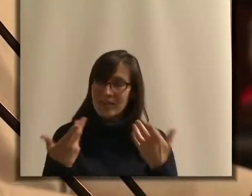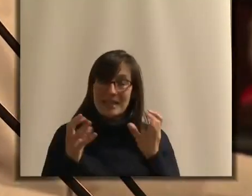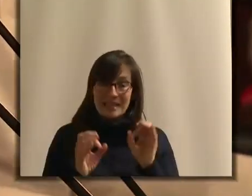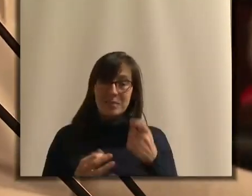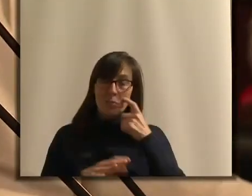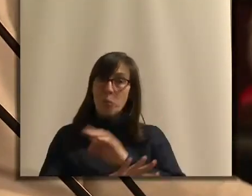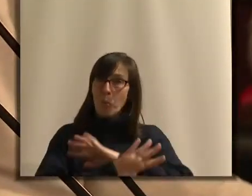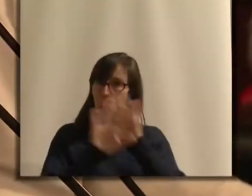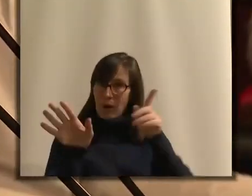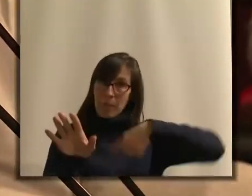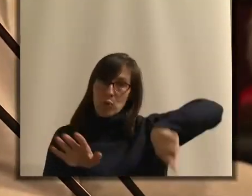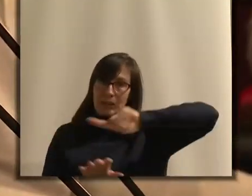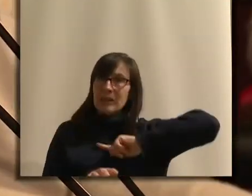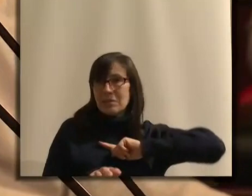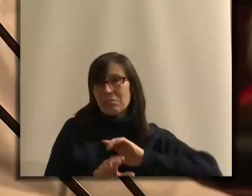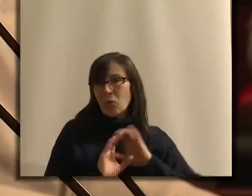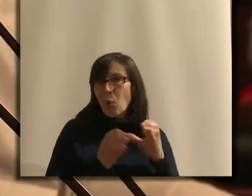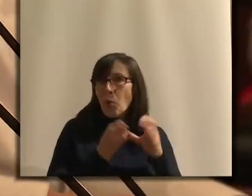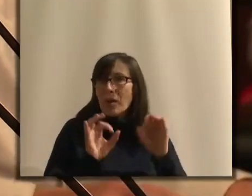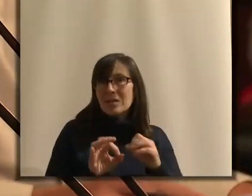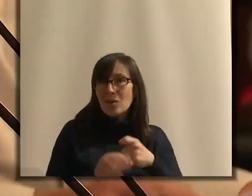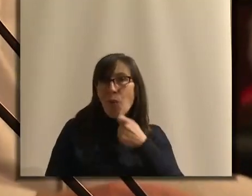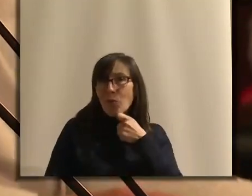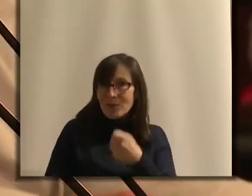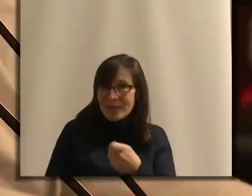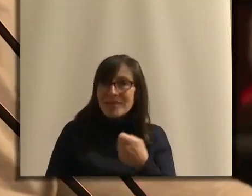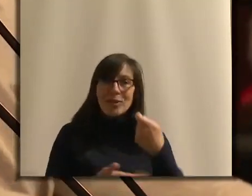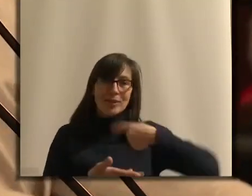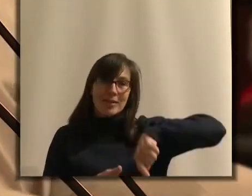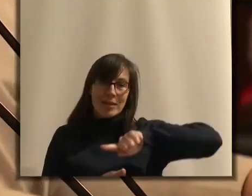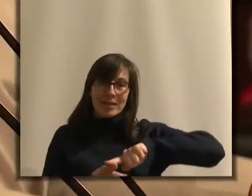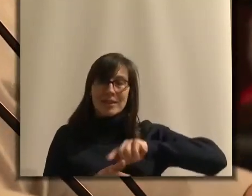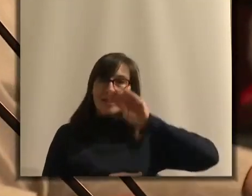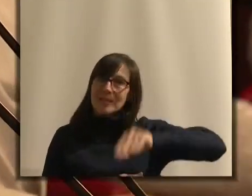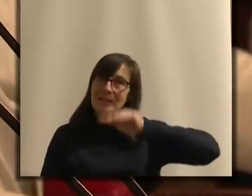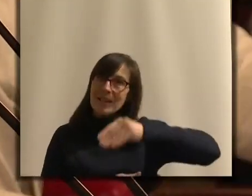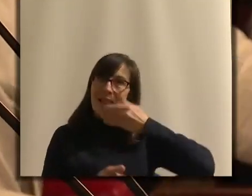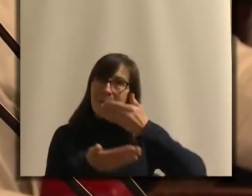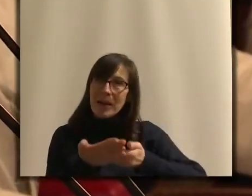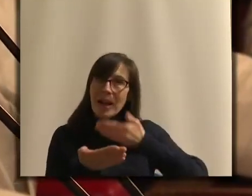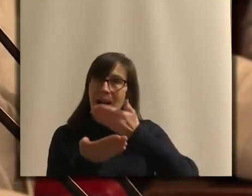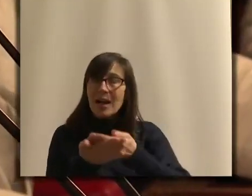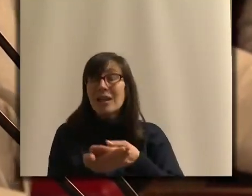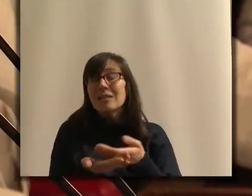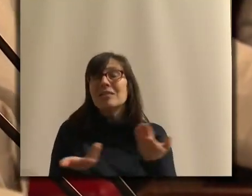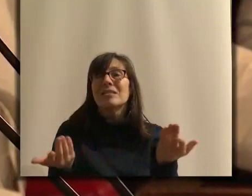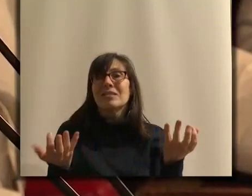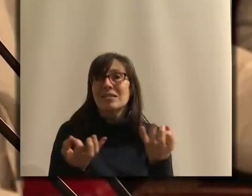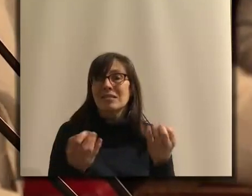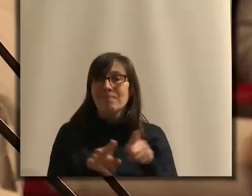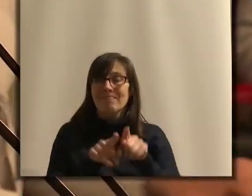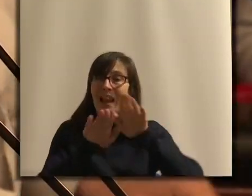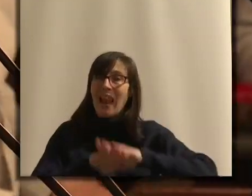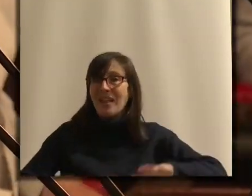Evidentment, com a oposició hem de continuar i hem de continuar demanant que anem una mica lents i anem una mica a poc. Està molt bé, tenim 6